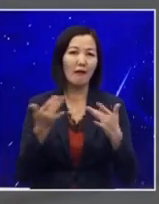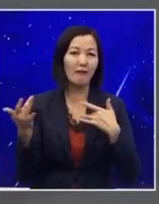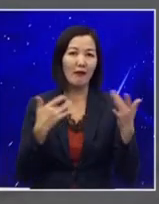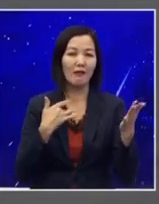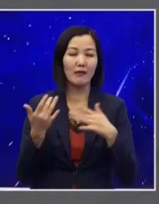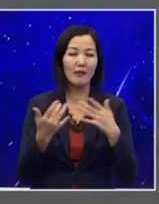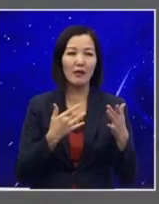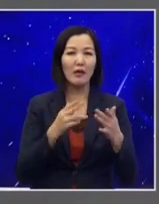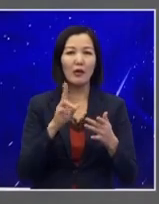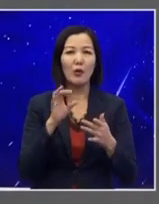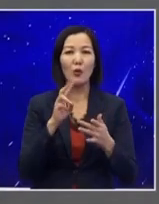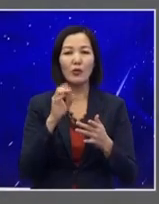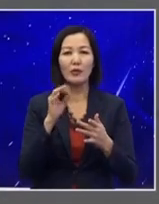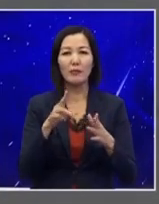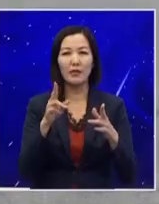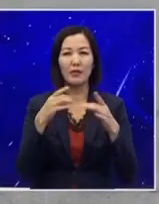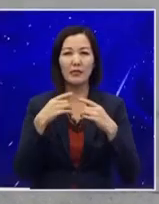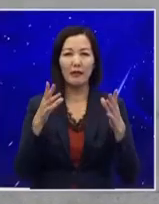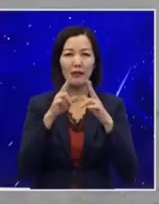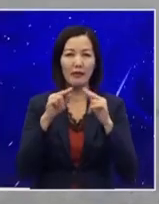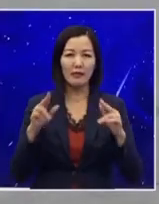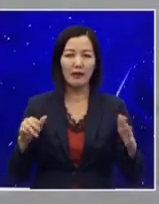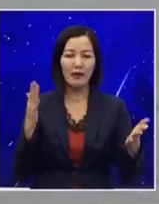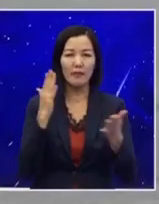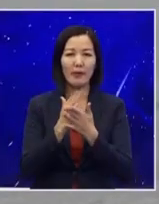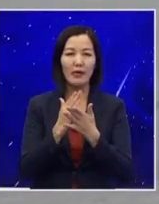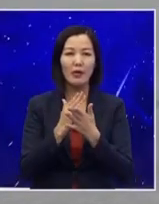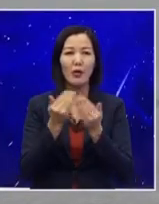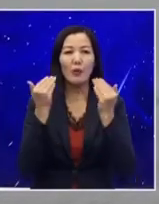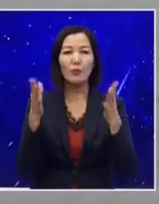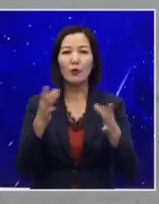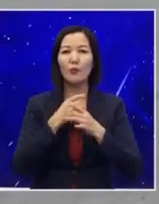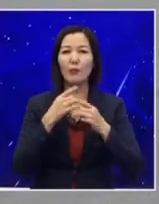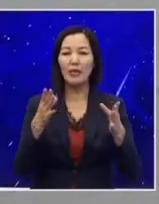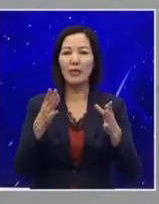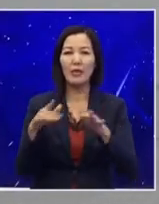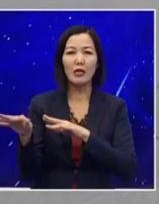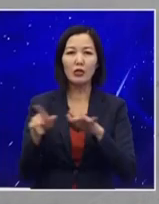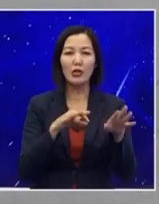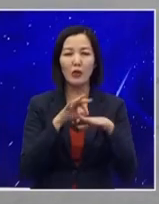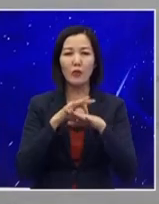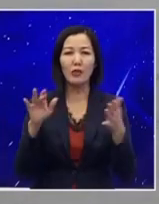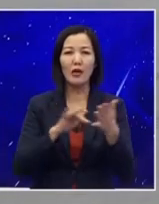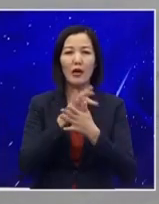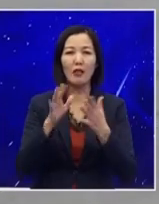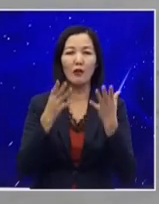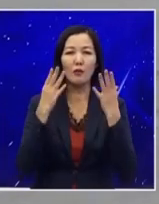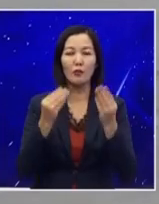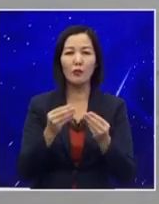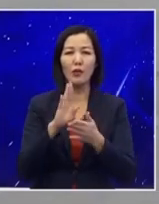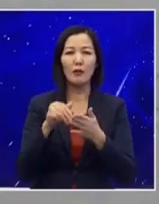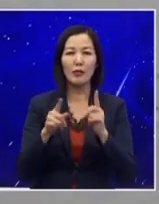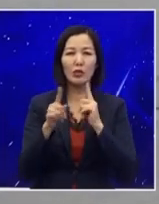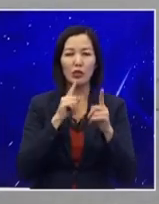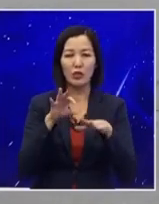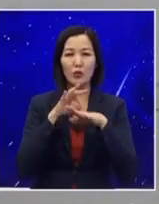грант кешені, салтанат сарайы. Дәл осы сарайда бүгін мерекелік думан, қала күніне арналған басты жиын осы